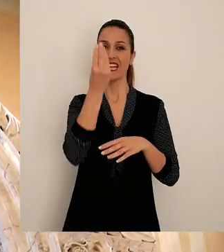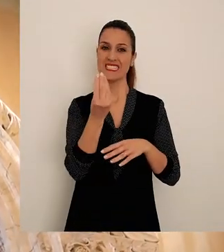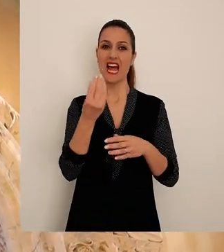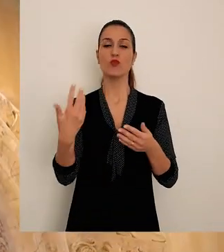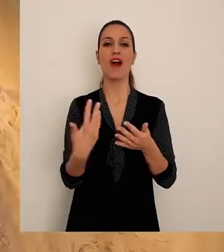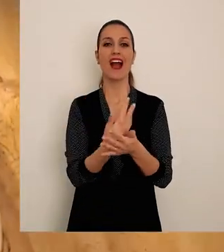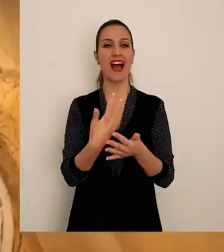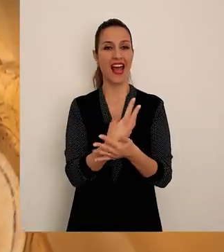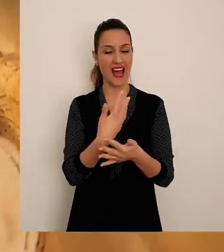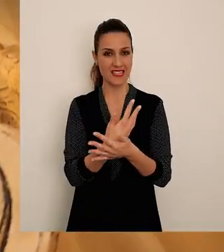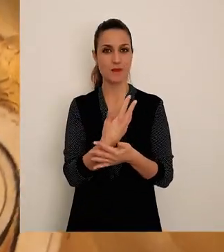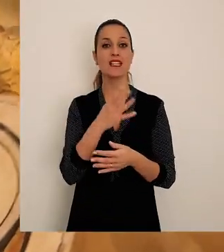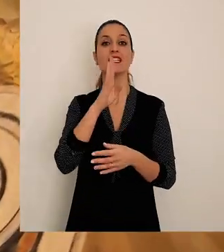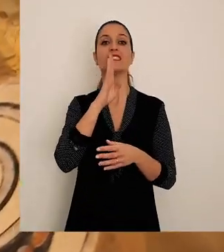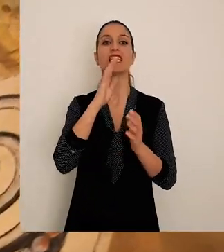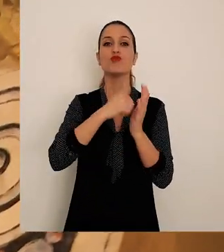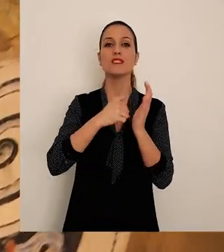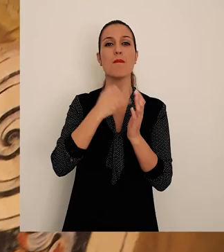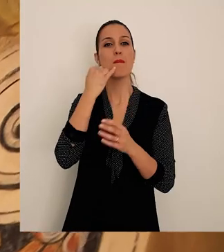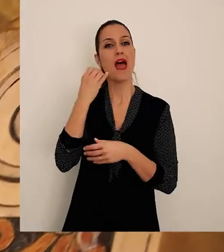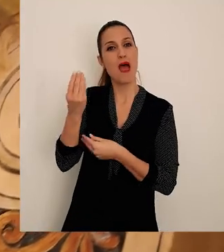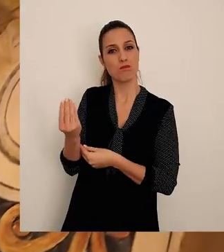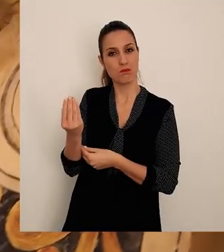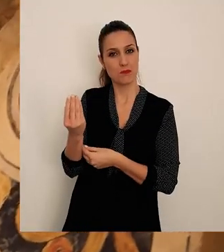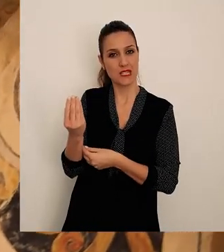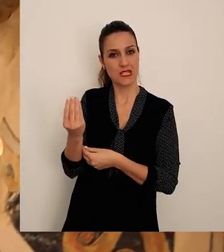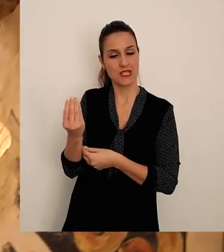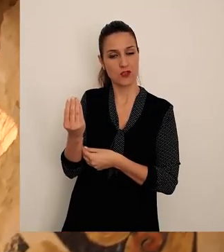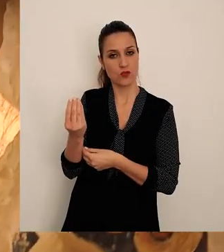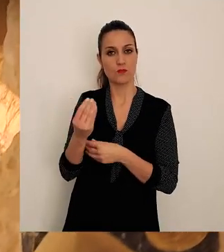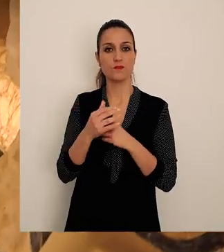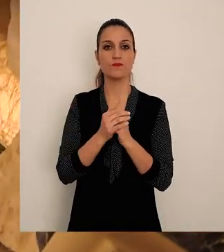di San Giuseppe col Bambino, risalente al 1833.